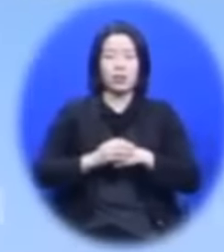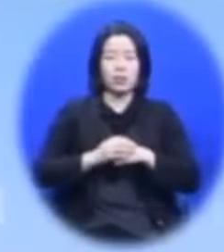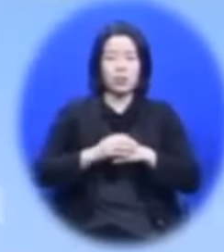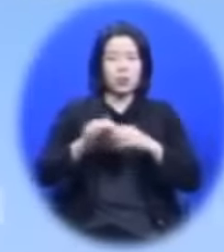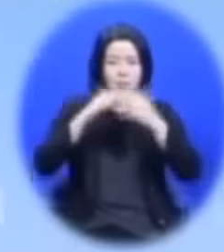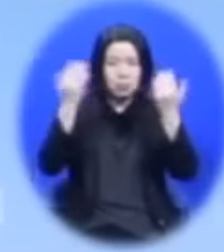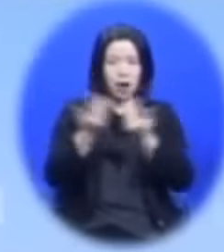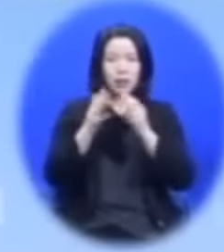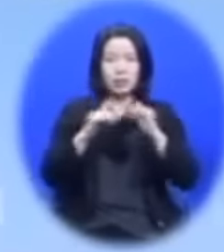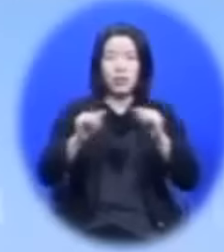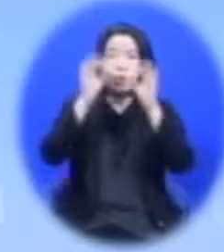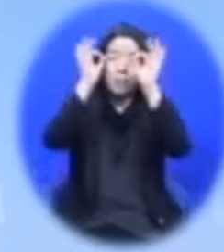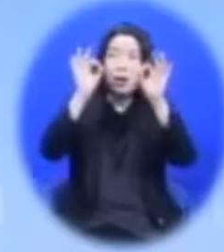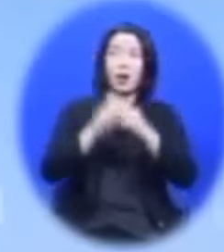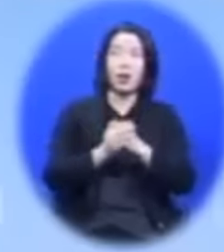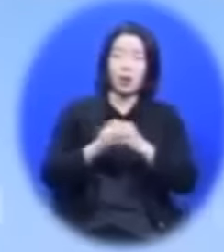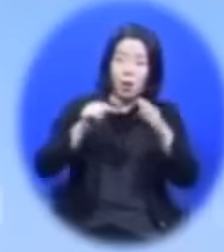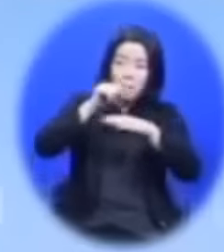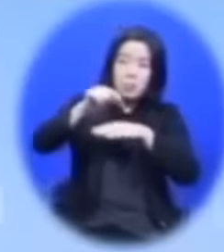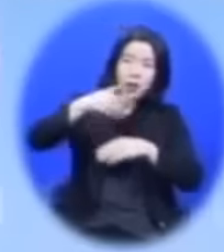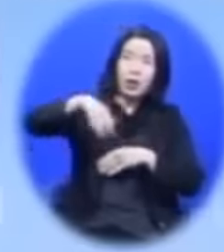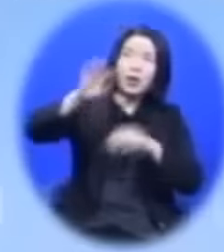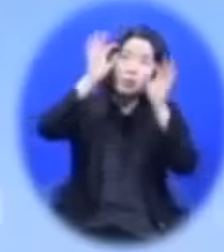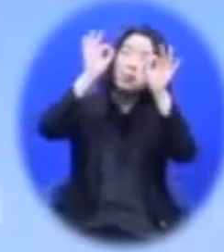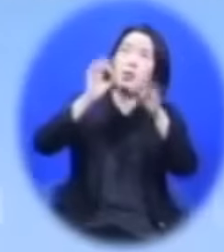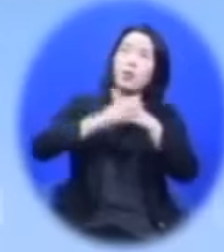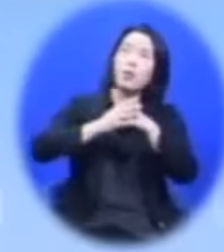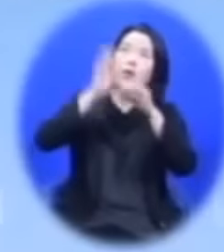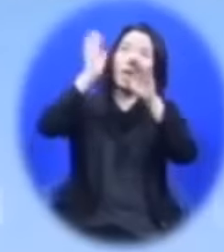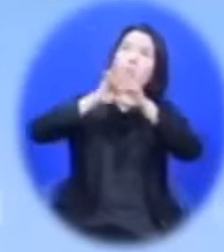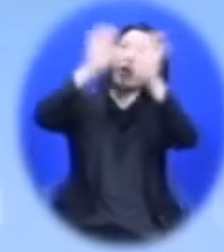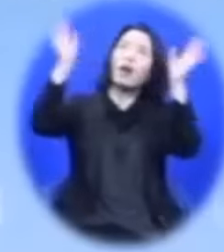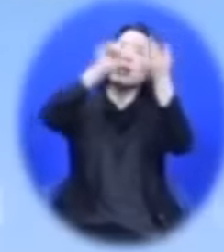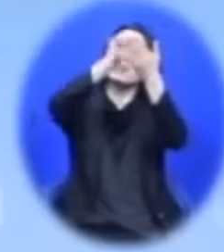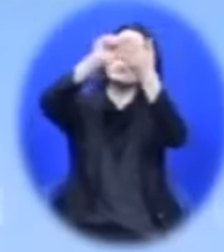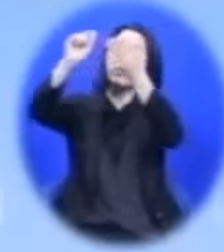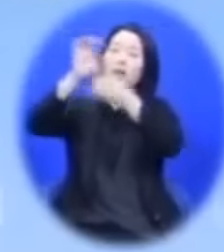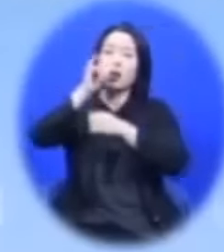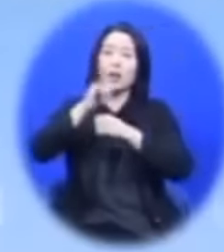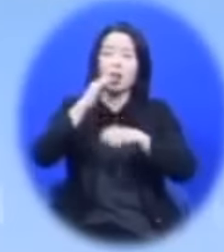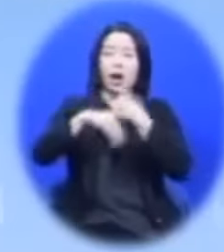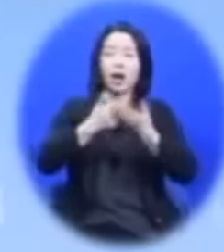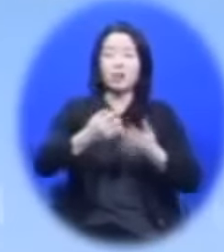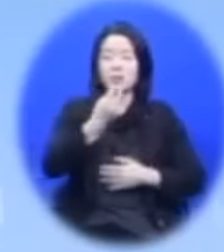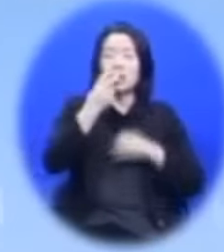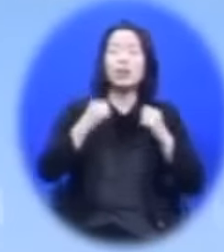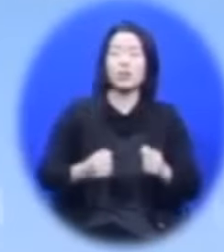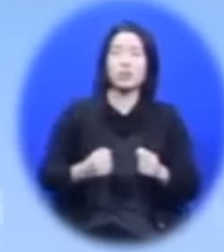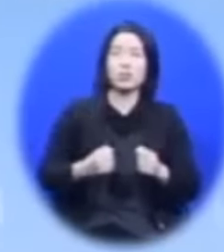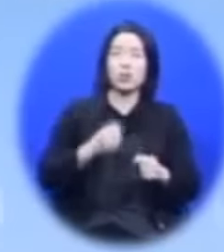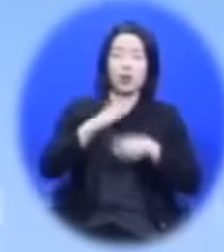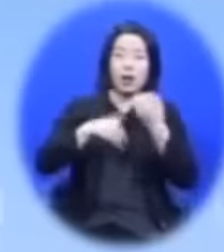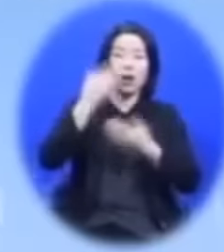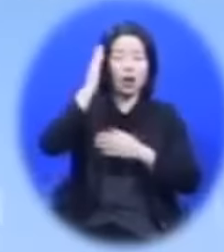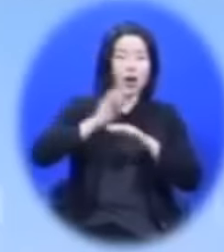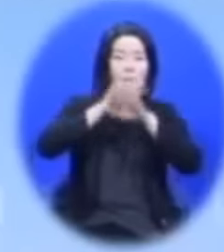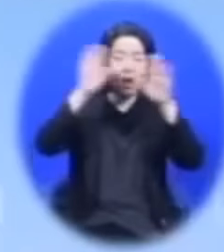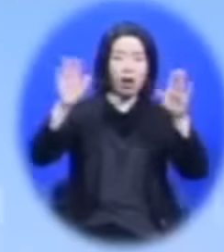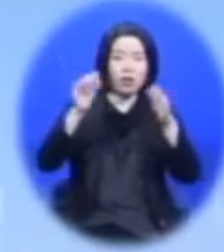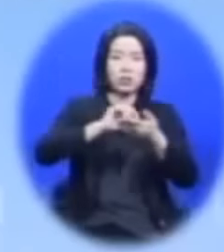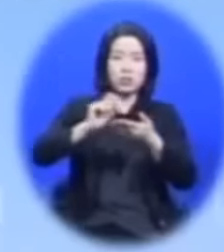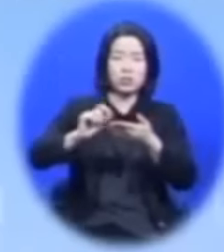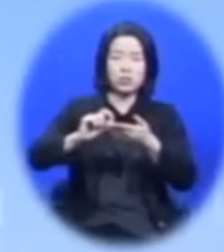읽으시겠죠? 밖에 나가면 보이니까 하늘에 쓰셨으니 하나님은 살아계시구나. 하늘에다가 글 쓰실 분이 하나님밖에